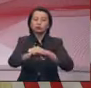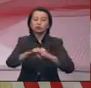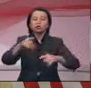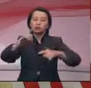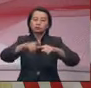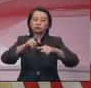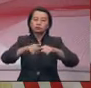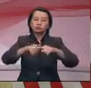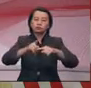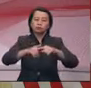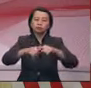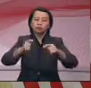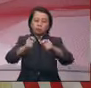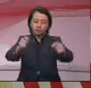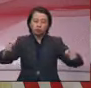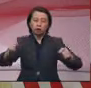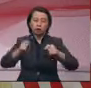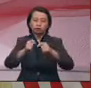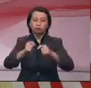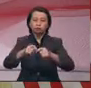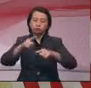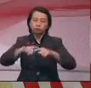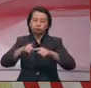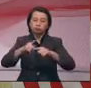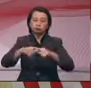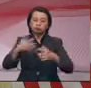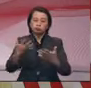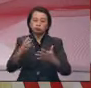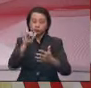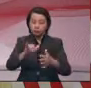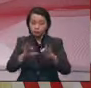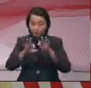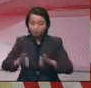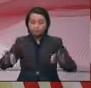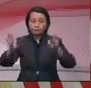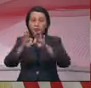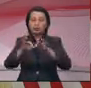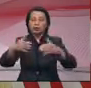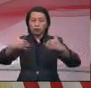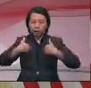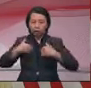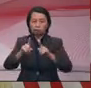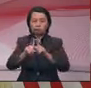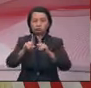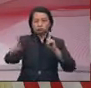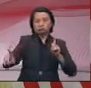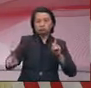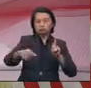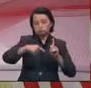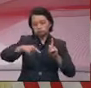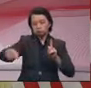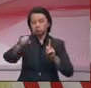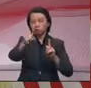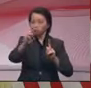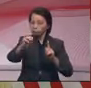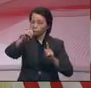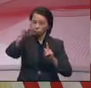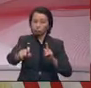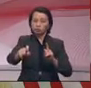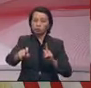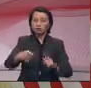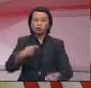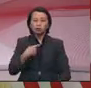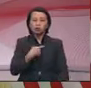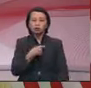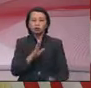masjid, keluasan tempat premis yang berkaitan. Yang penting ada penjarakan sosial 1 meter tadi. Jadi